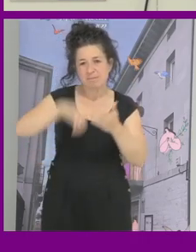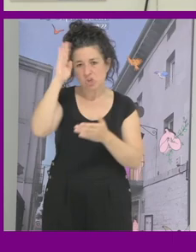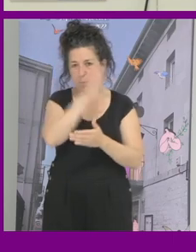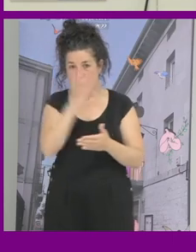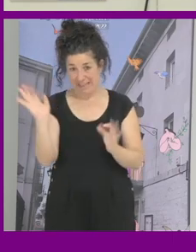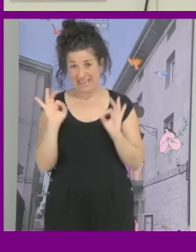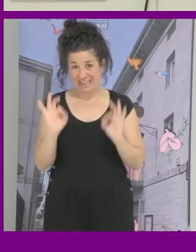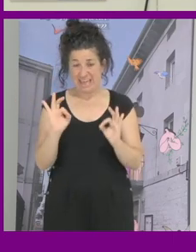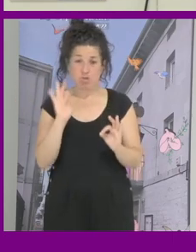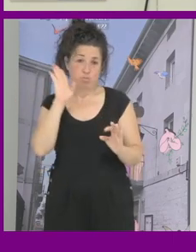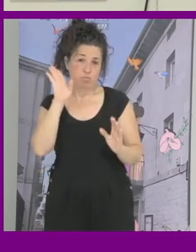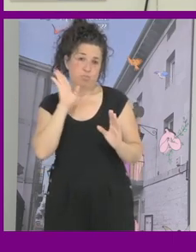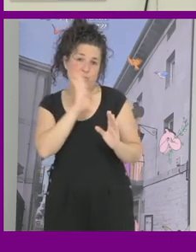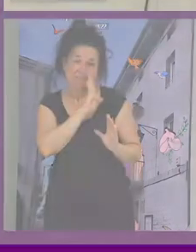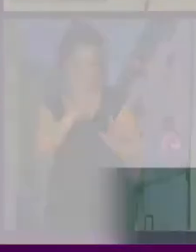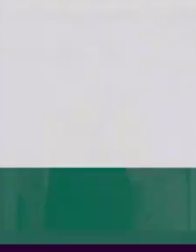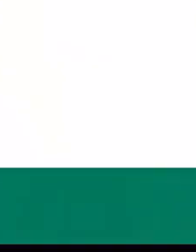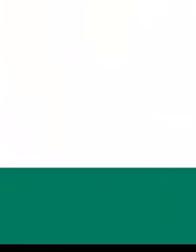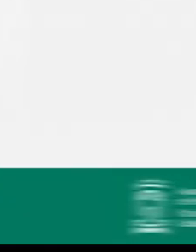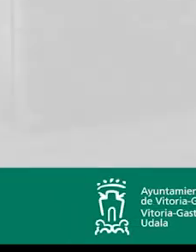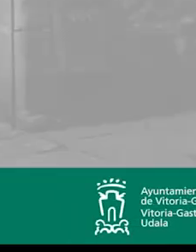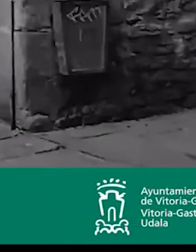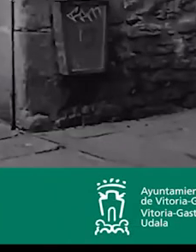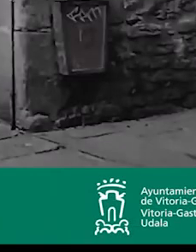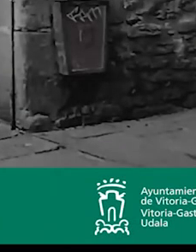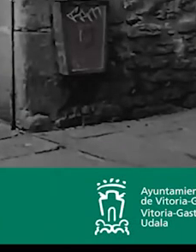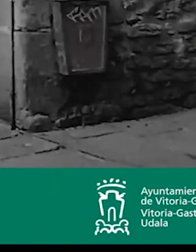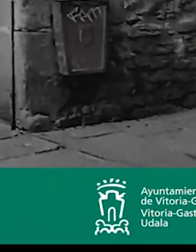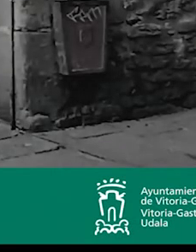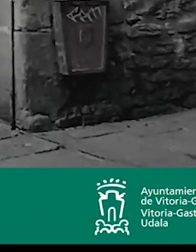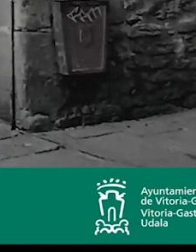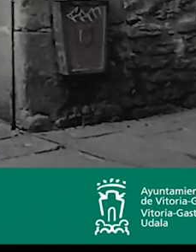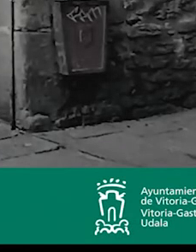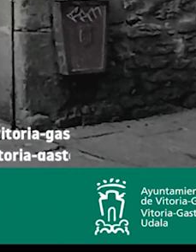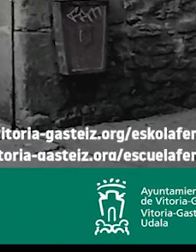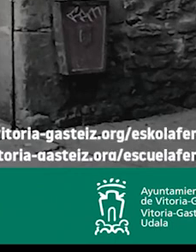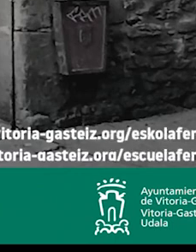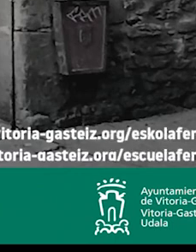ditugu elkarrekin konpartitzeko modukoak. Thank you.